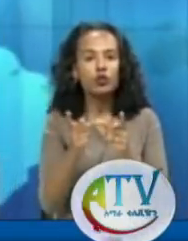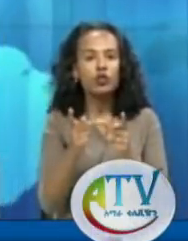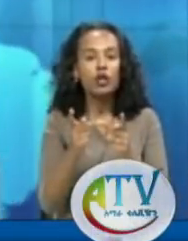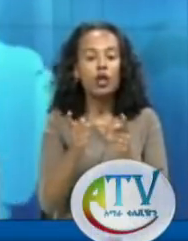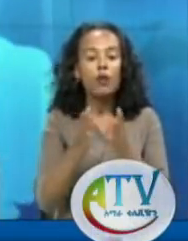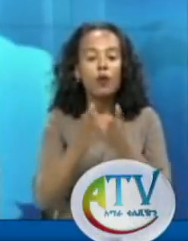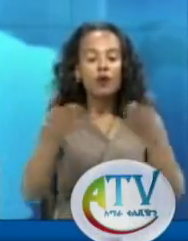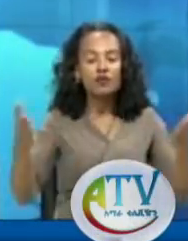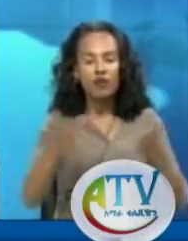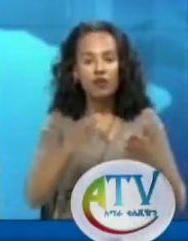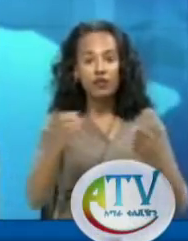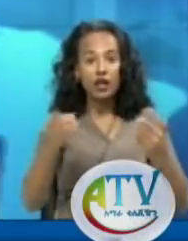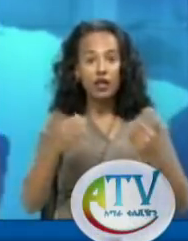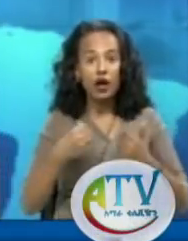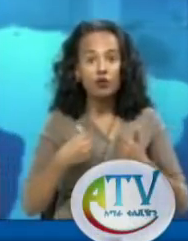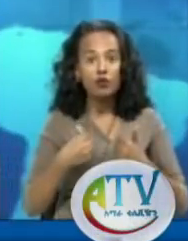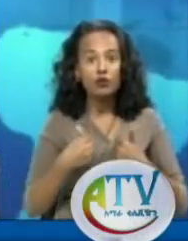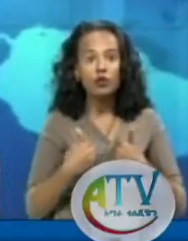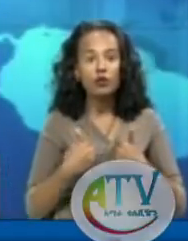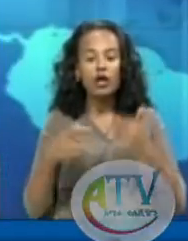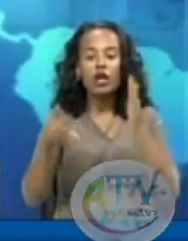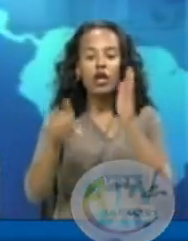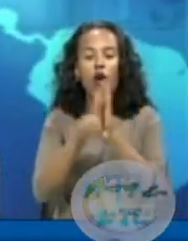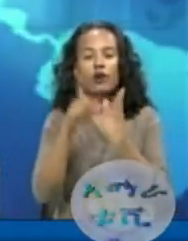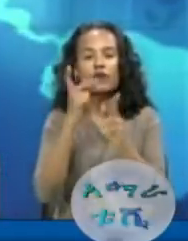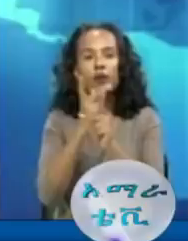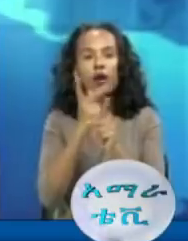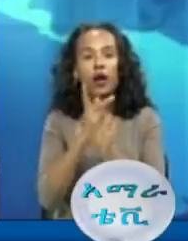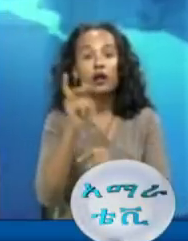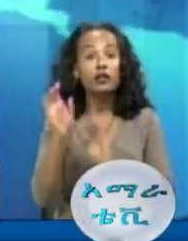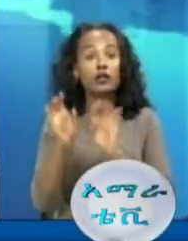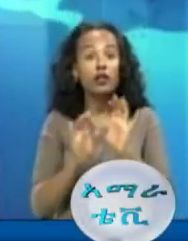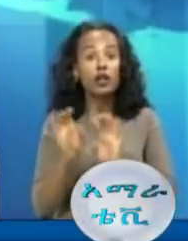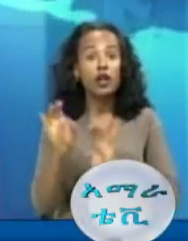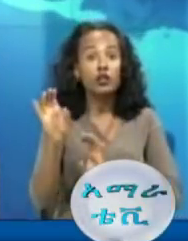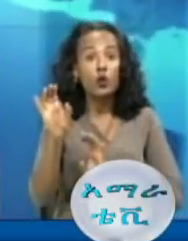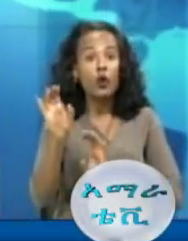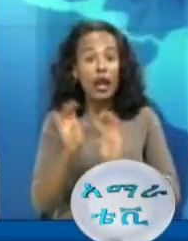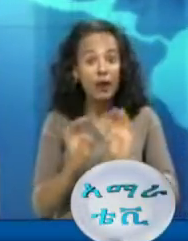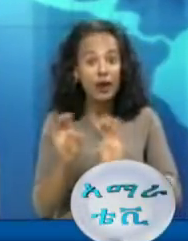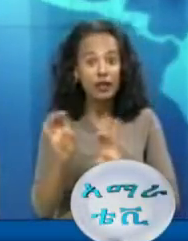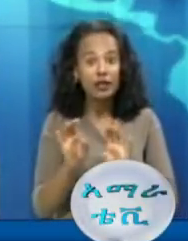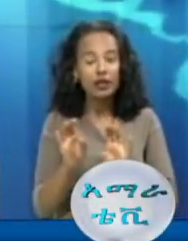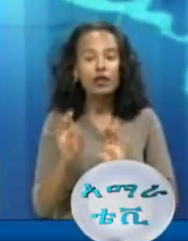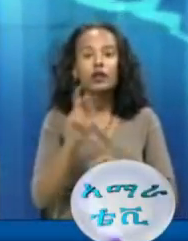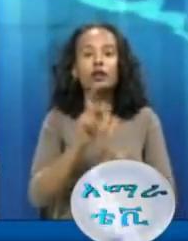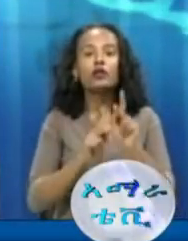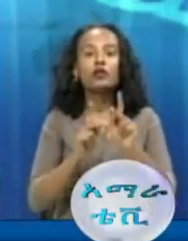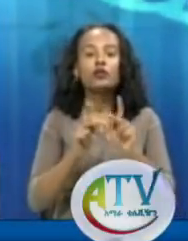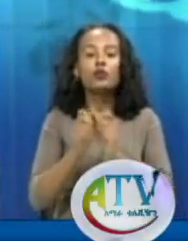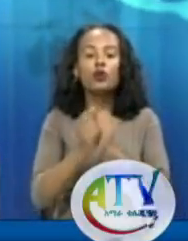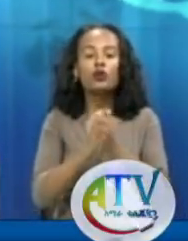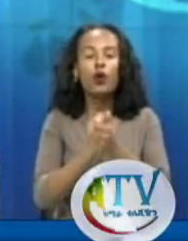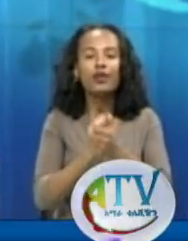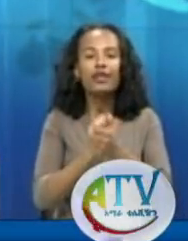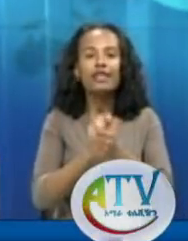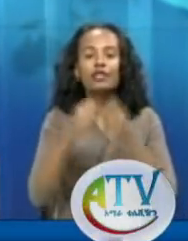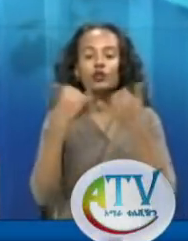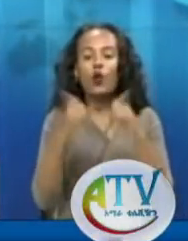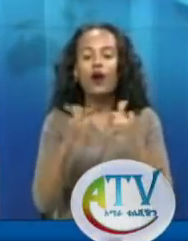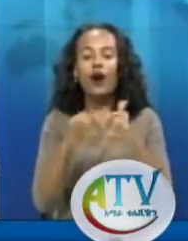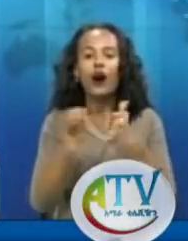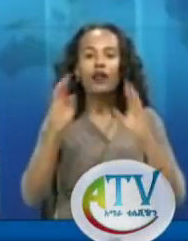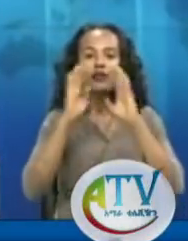ለማስፋፋትና ያሉትንም ህጋዊ ጥበቃ እንዲደረግላቸው ለማድረግ ስፖርታዊ ጨዋታንና ሰላማዊ